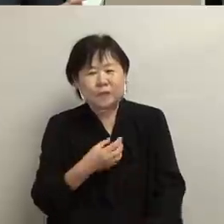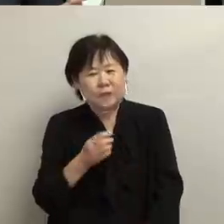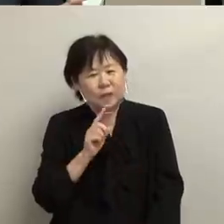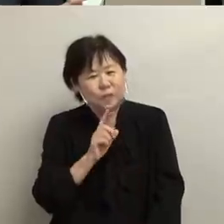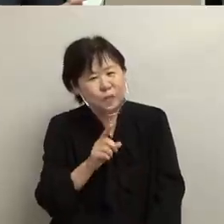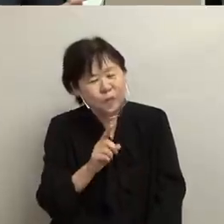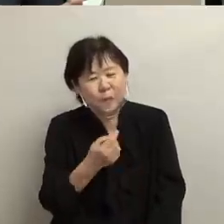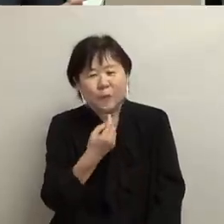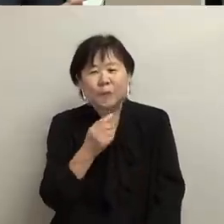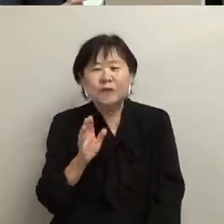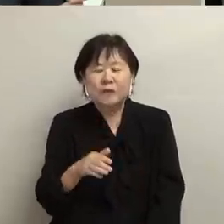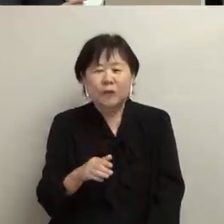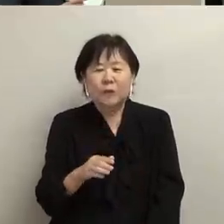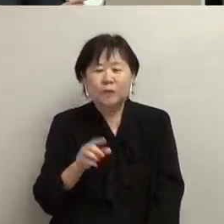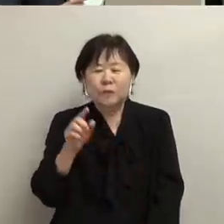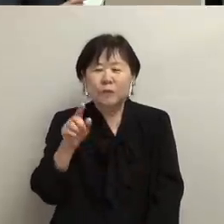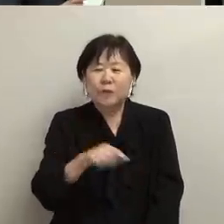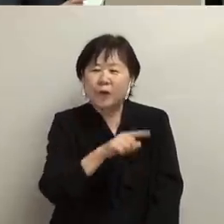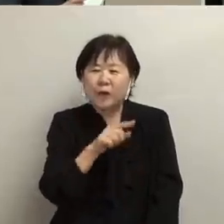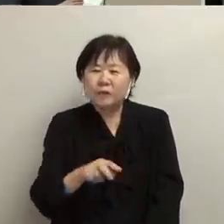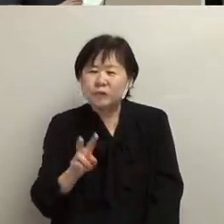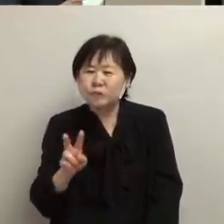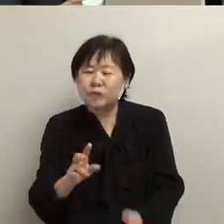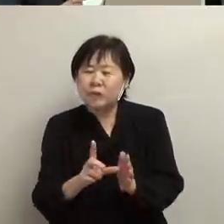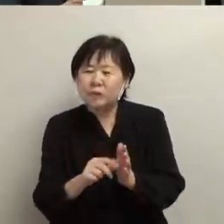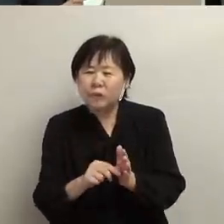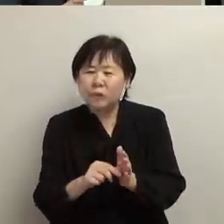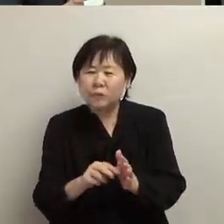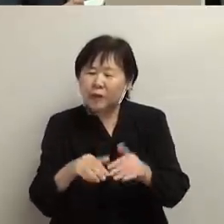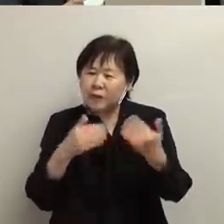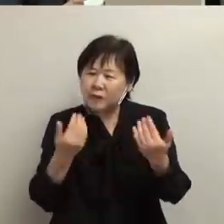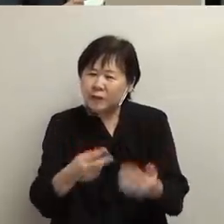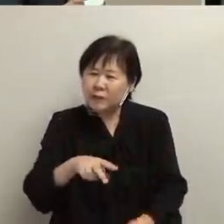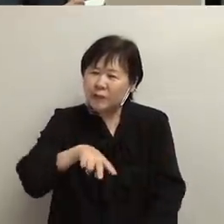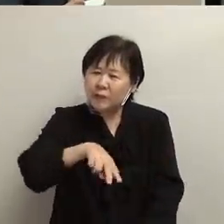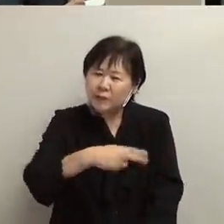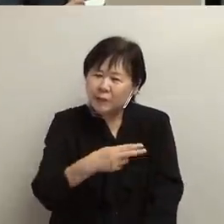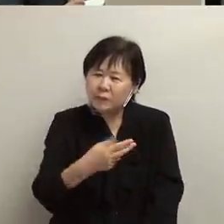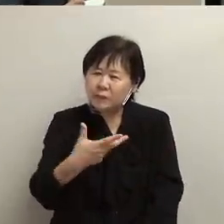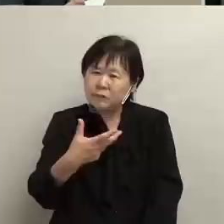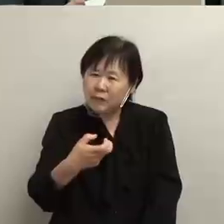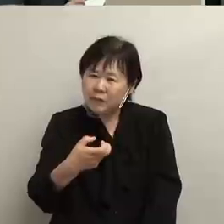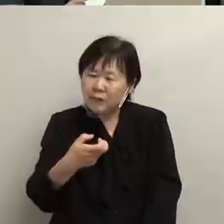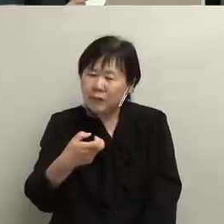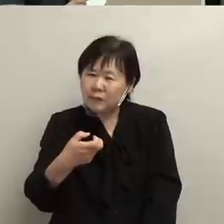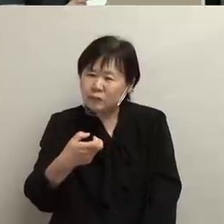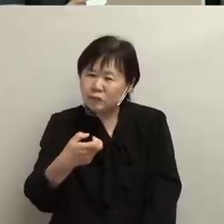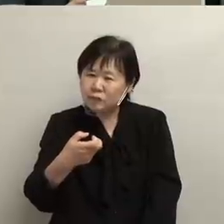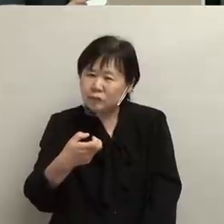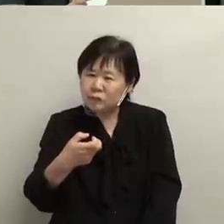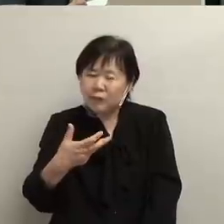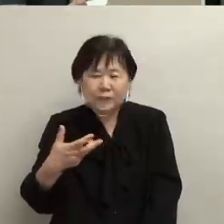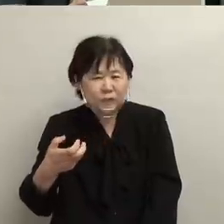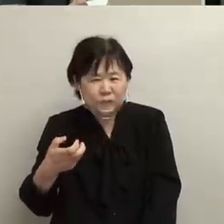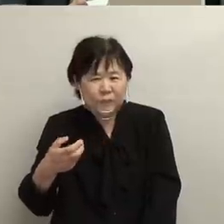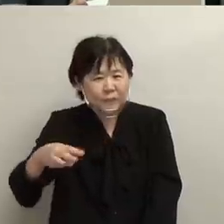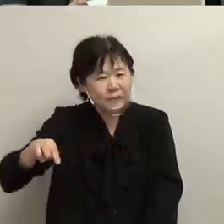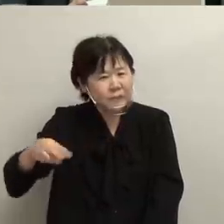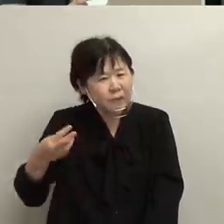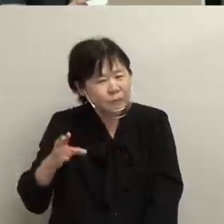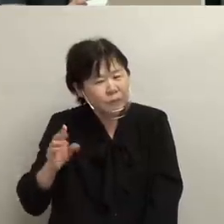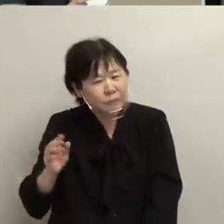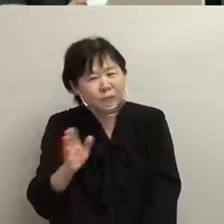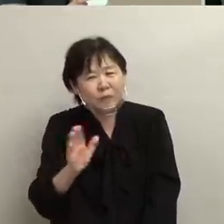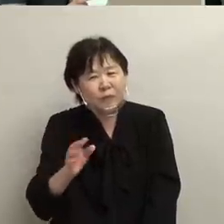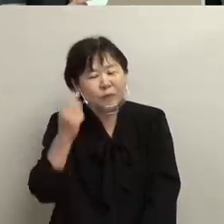もまぁだいたいこの xvですとえっそうですね200780万300万弱というようなとこじゃないかな